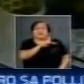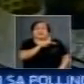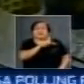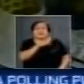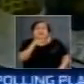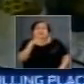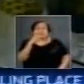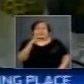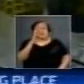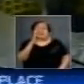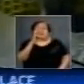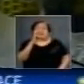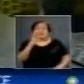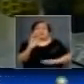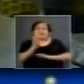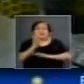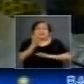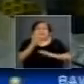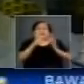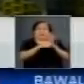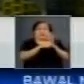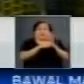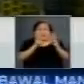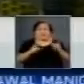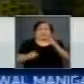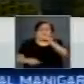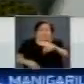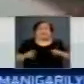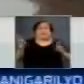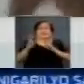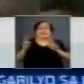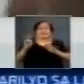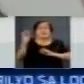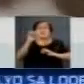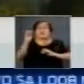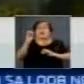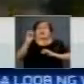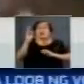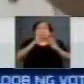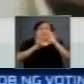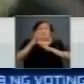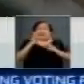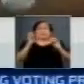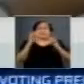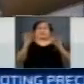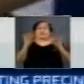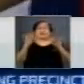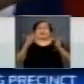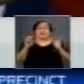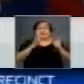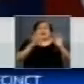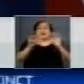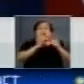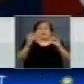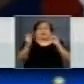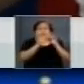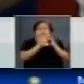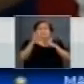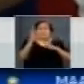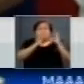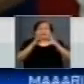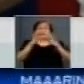mag-ano ng 6 o'clock, tapos pag may botante na, ready na kami. At wala pong aberya? Wala pa kayong na-encounter na mga